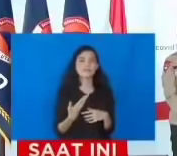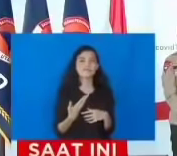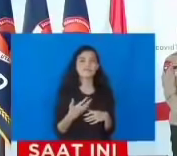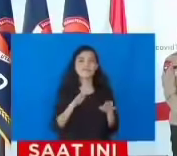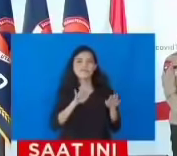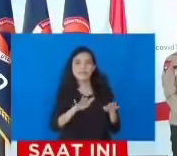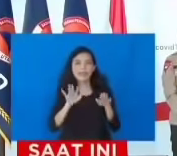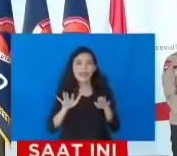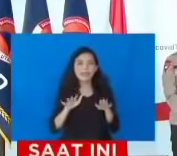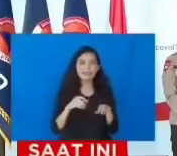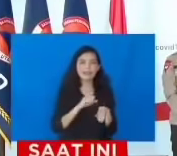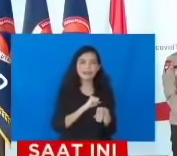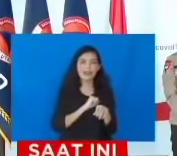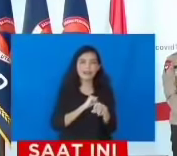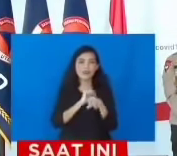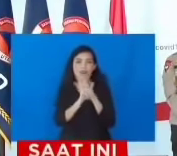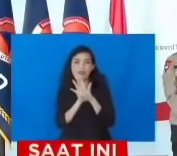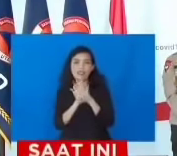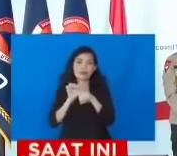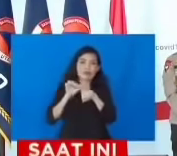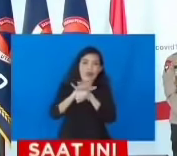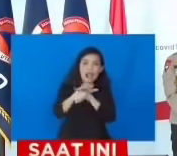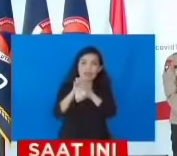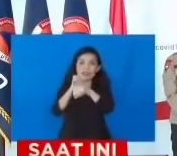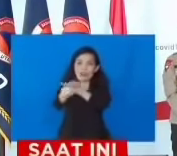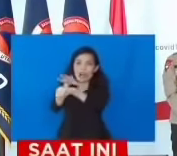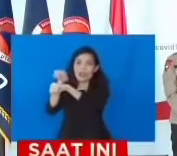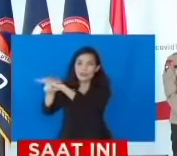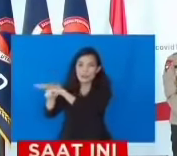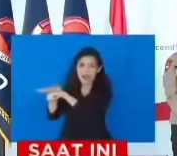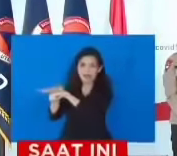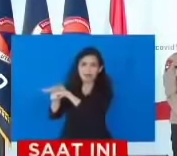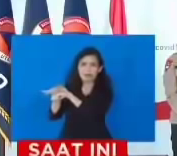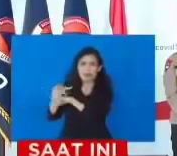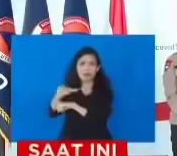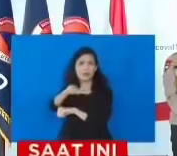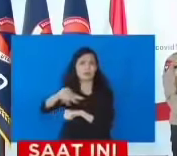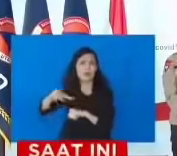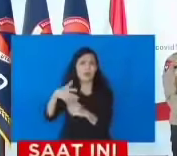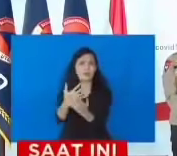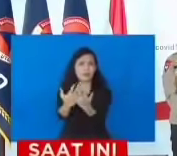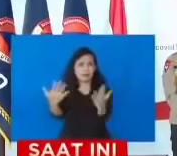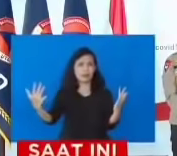mewaspadai adanya penularan yang terjadi di lingkungan masyarakat